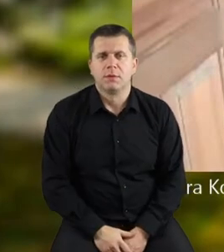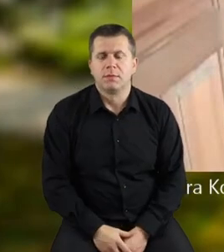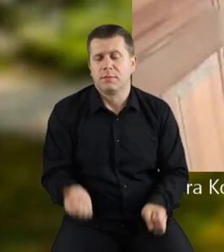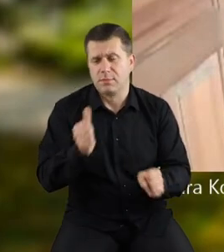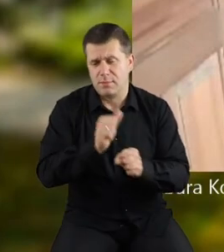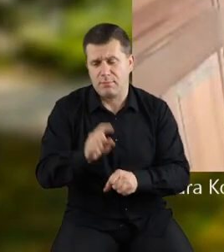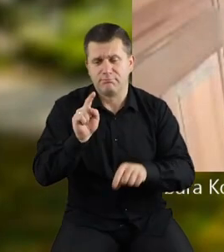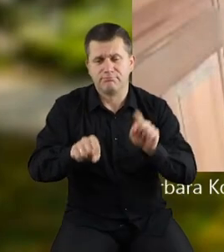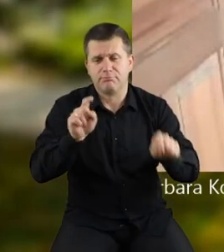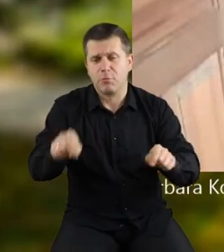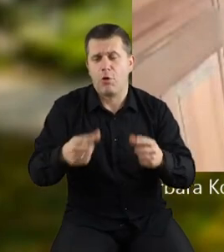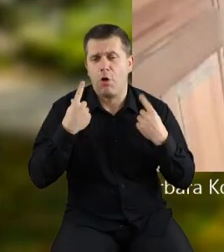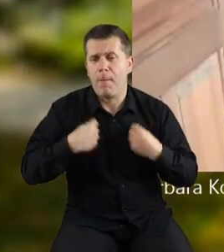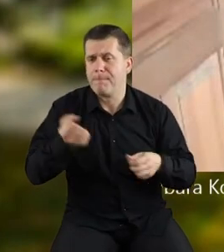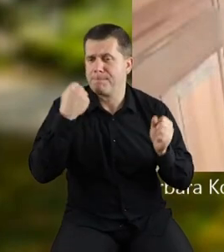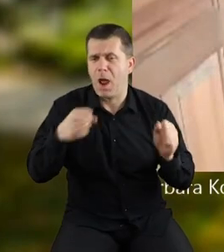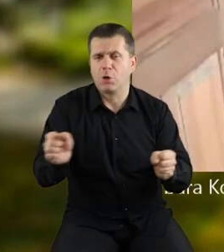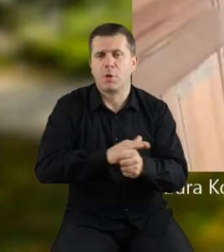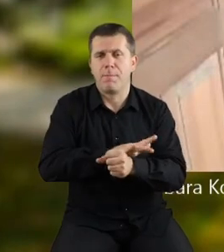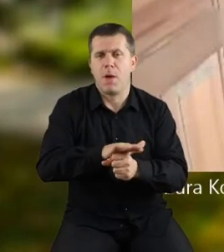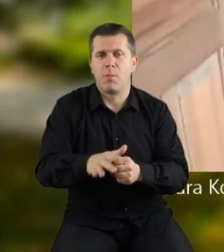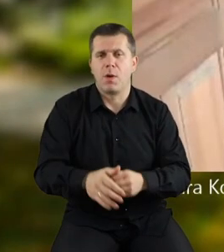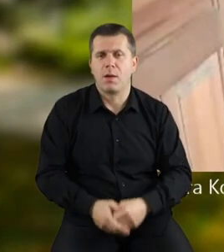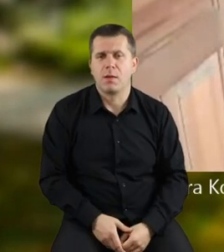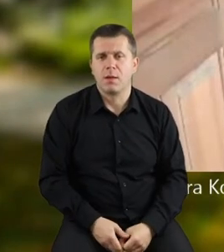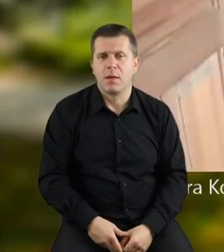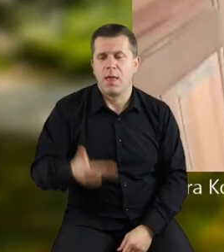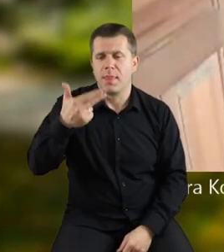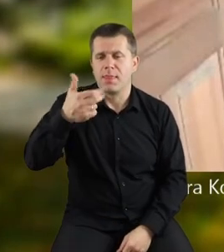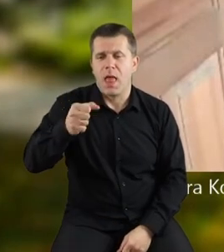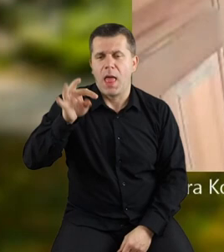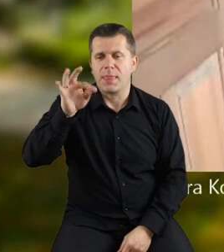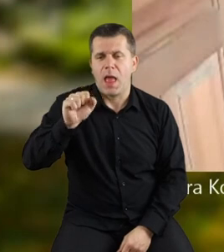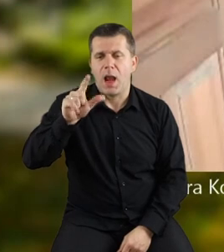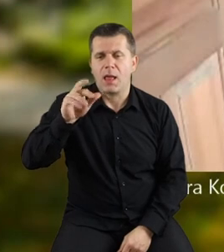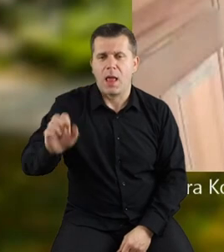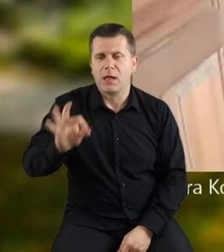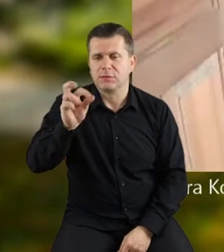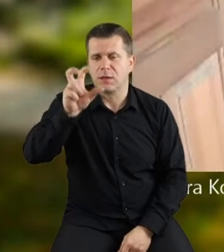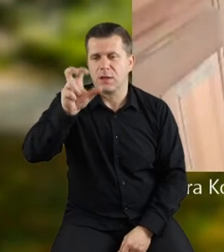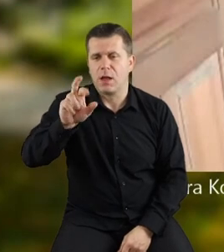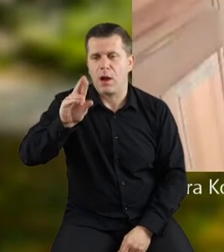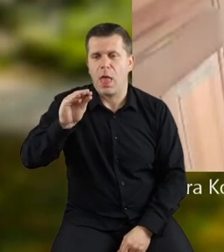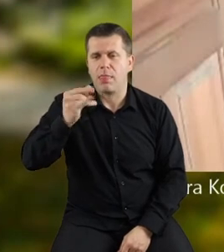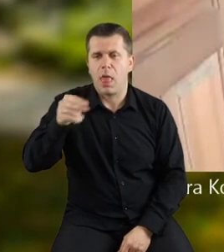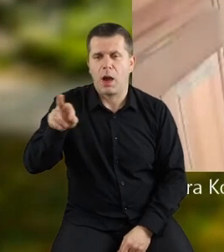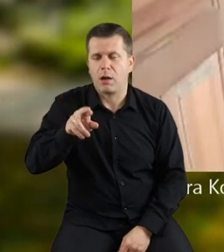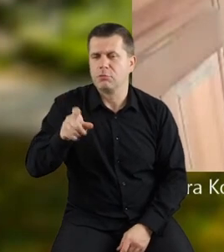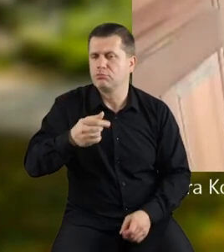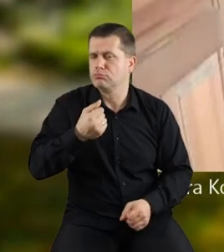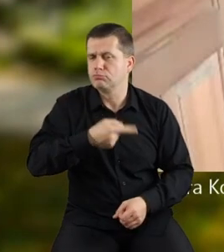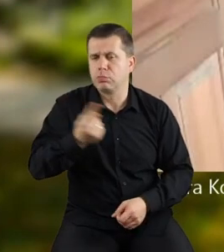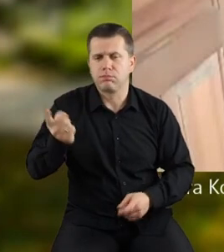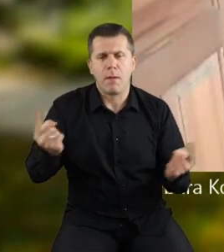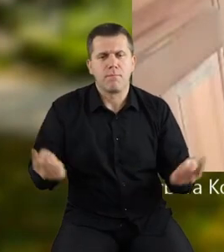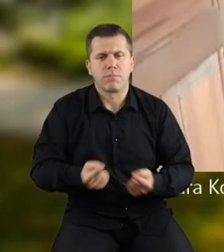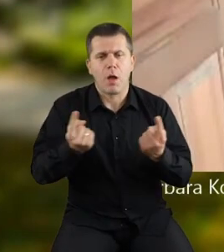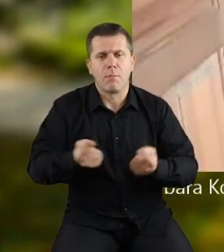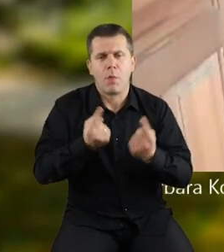Nie brakuje więc osób bardzo popularnych, takich jak Natalka Schroeder, która jest świetną